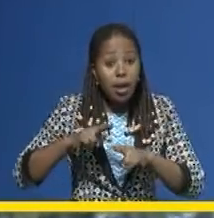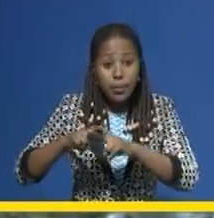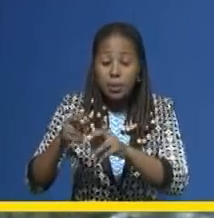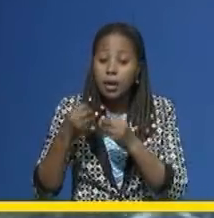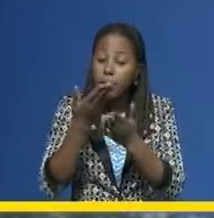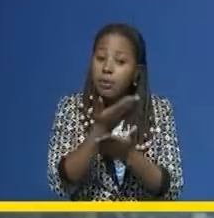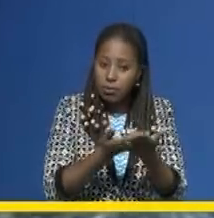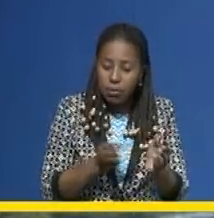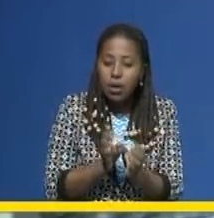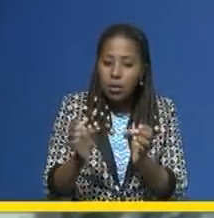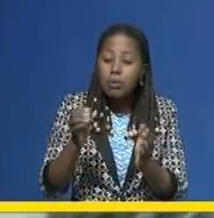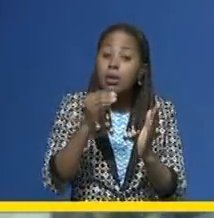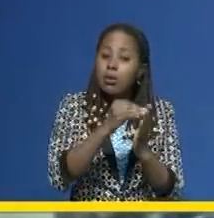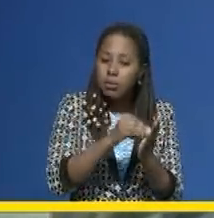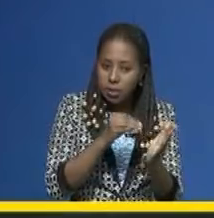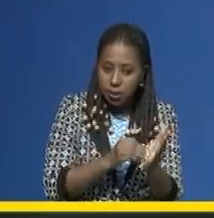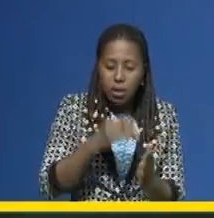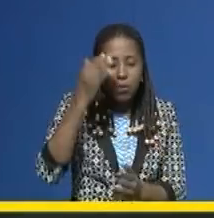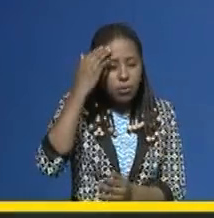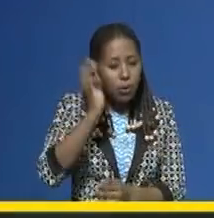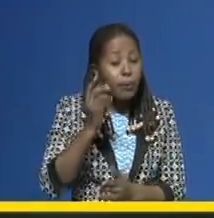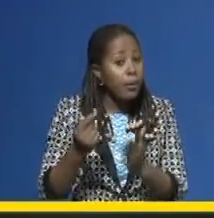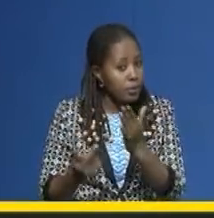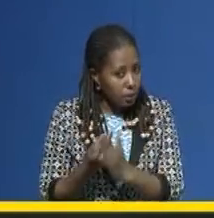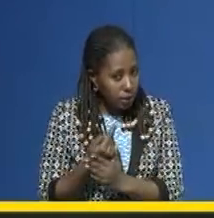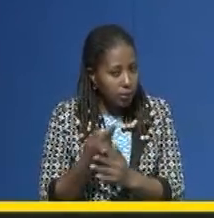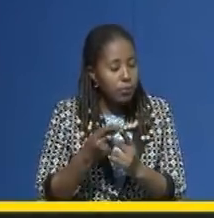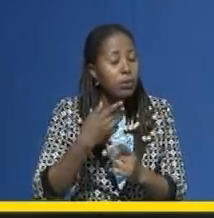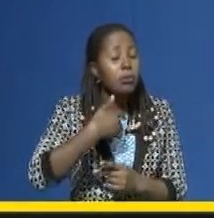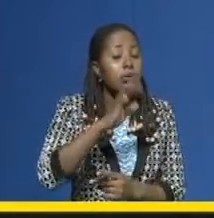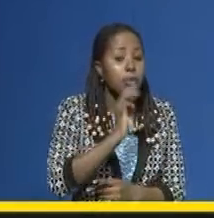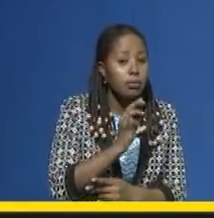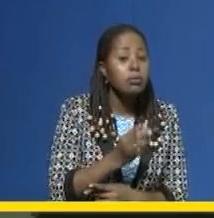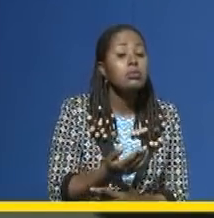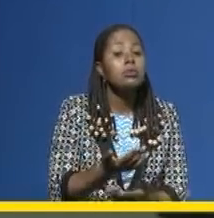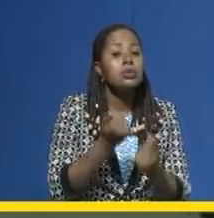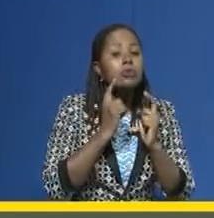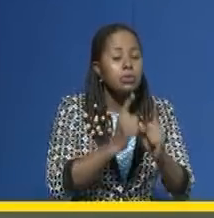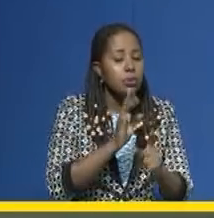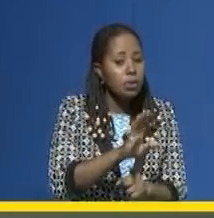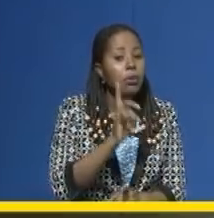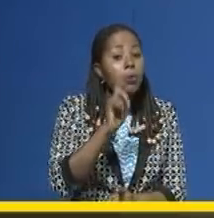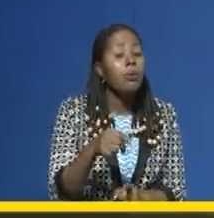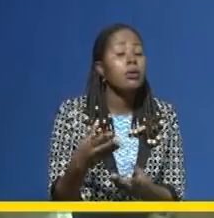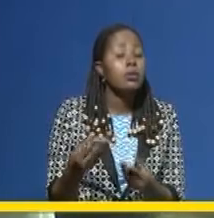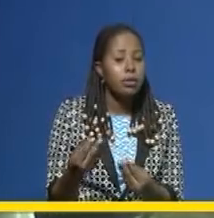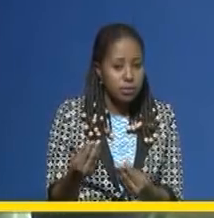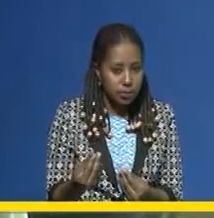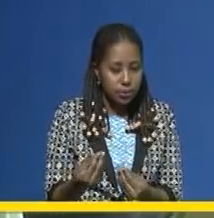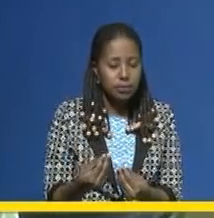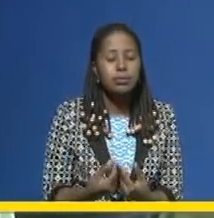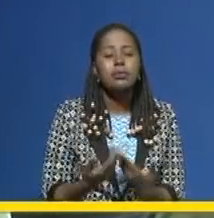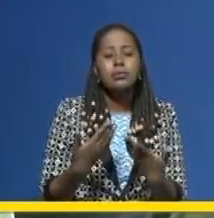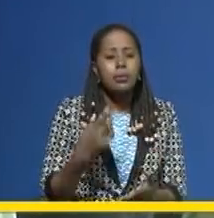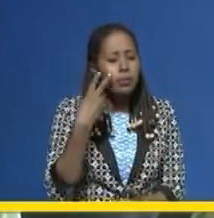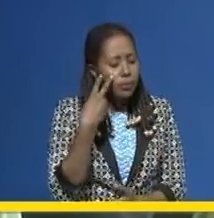fomu maalum ya kujaza kujua ni wapi wametokea na wanapokwenda, ili ufuatiliaji wao uwe rahisi. Kwa sasa